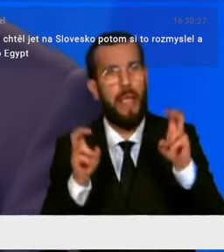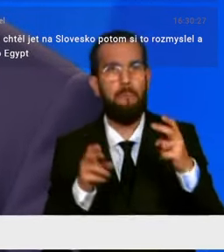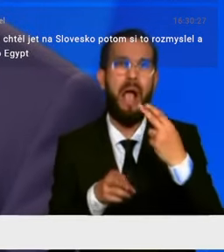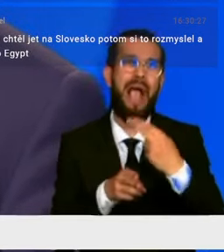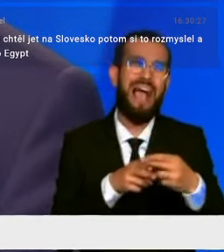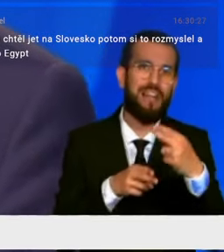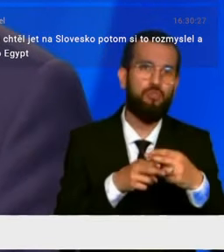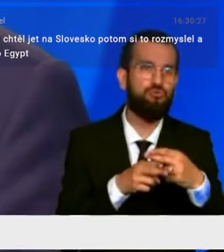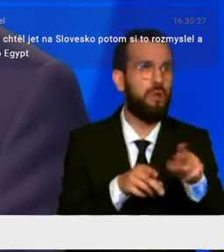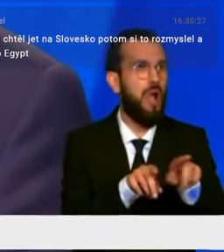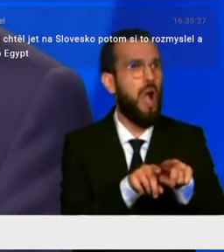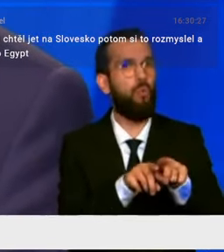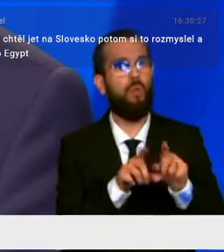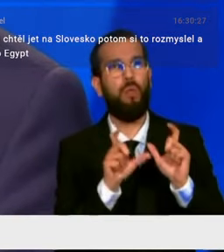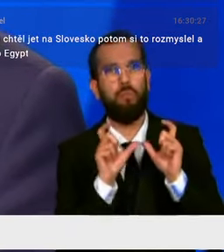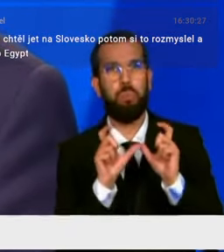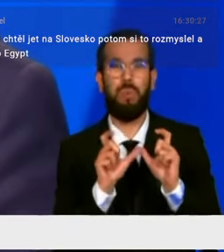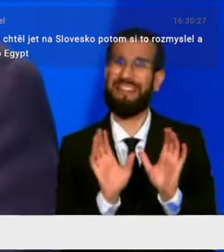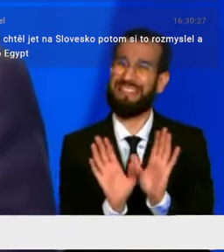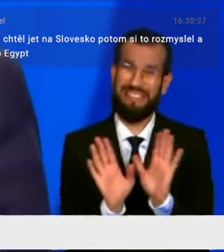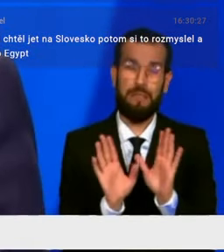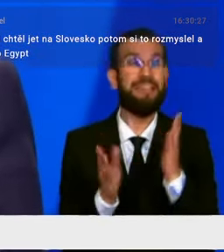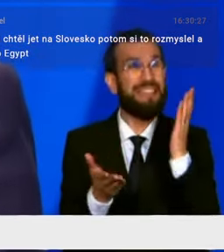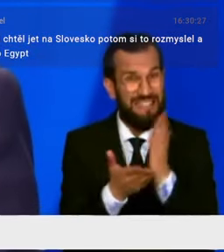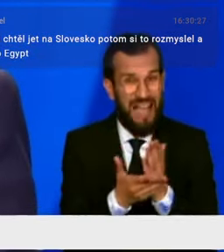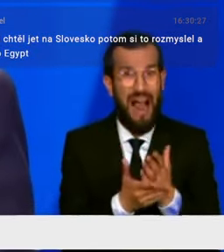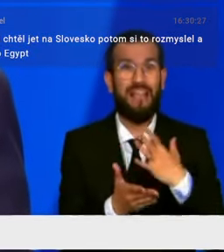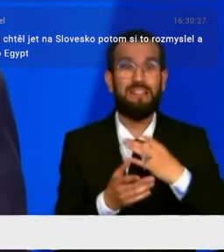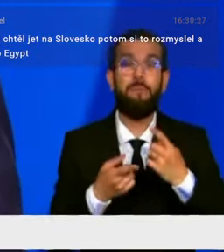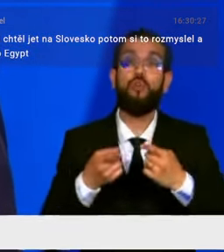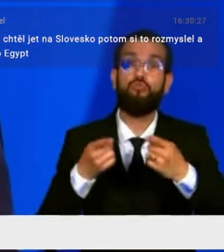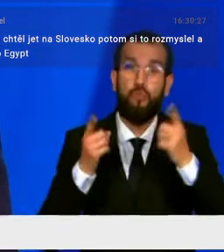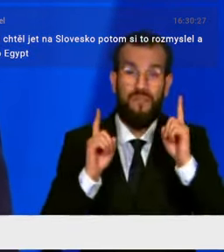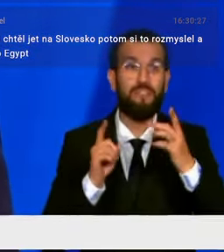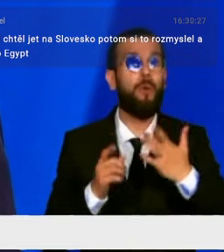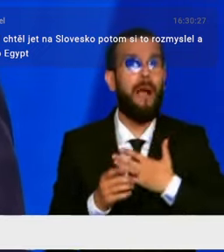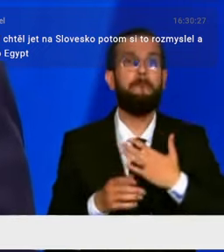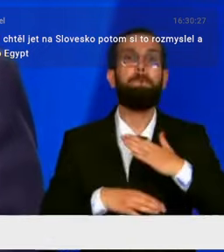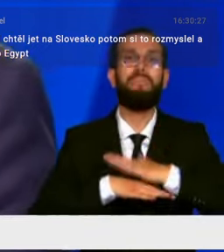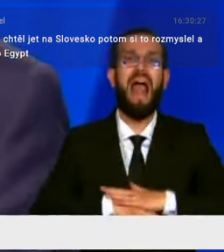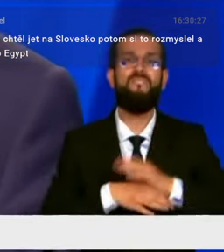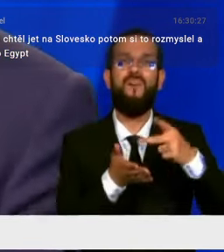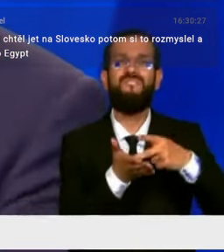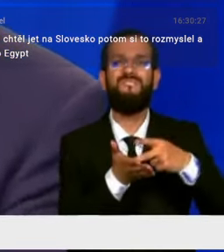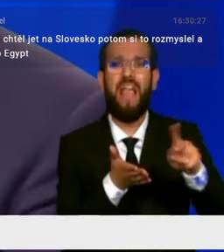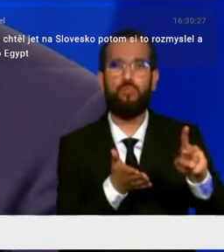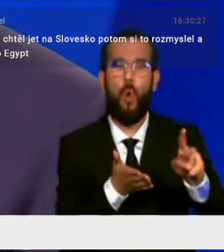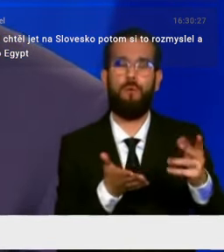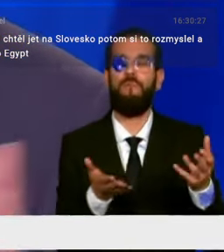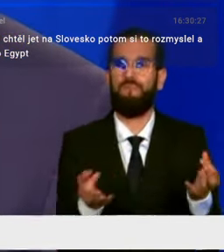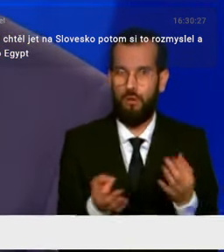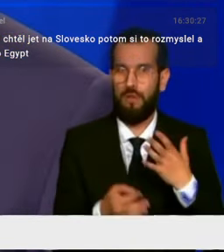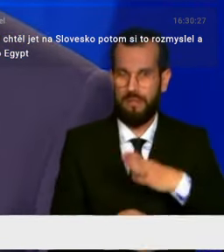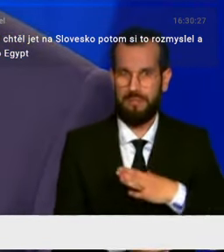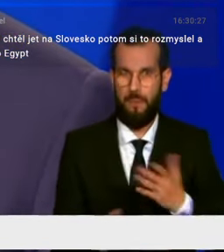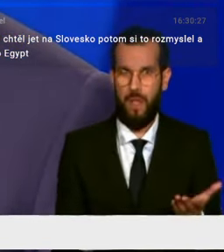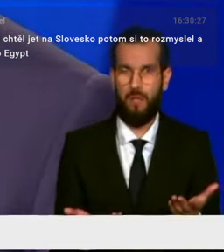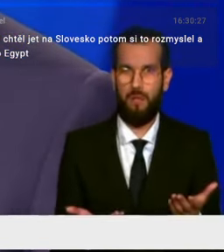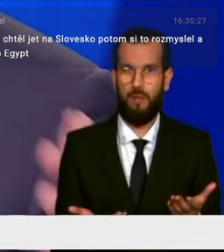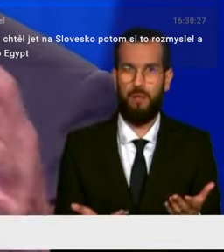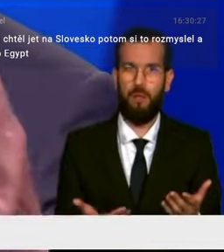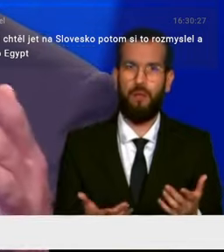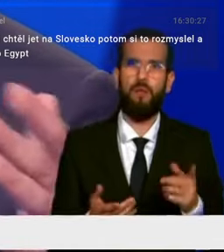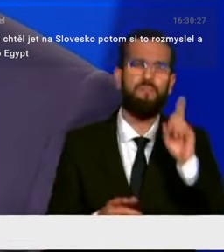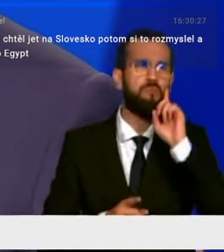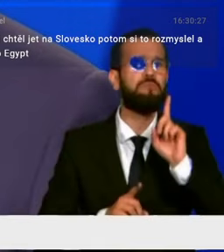zahraničnej alebo bezpečnostnej a že budem vždy trvať na tom aby Slovensko právo veta malo aby sa nikdy nestalo vazalom veľkých krajín ktoré